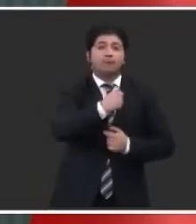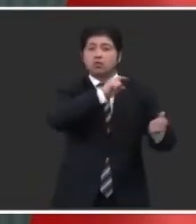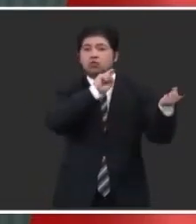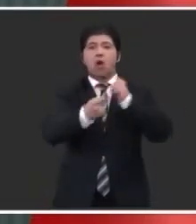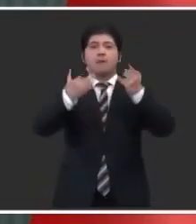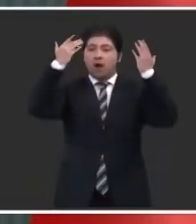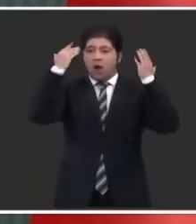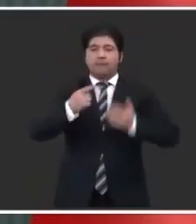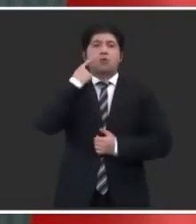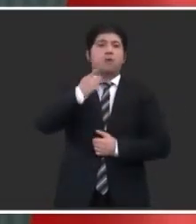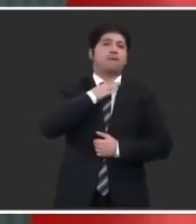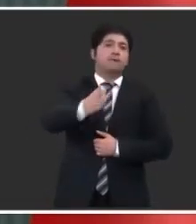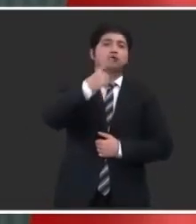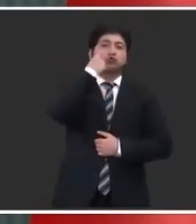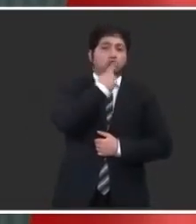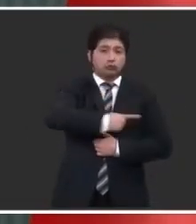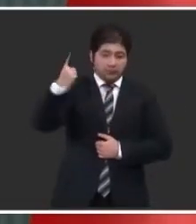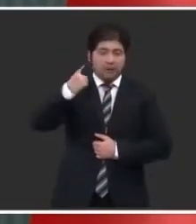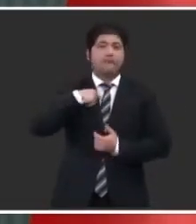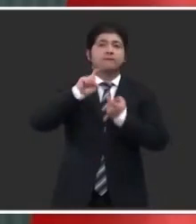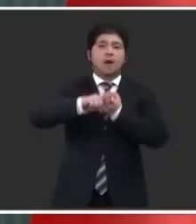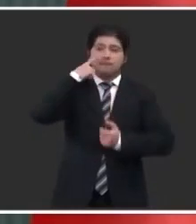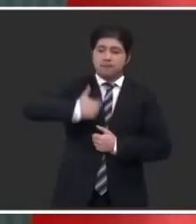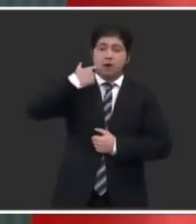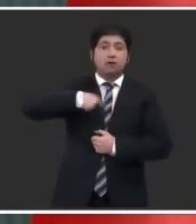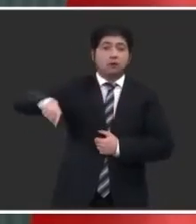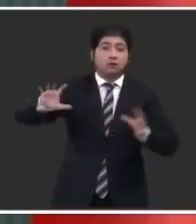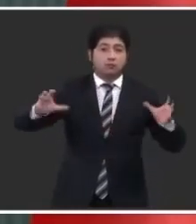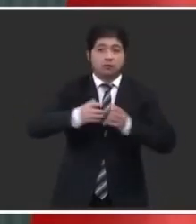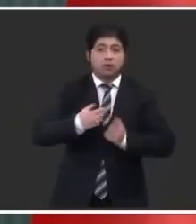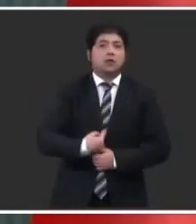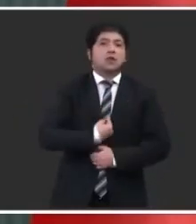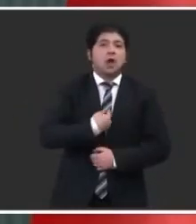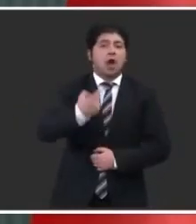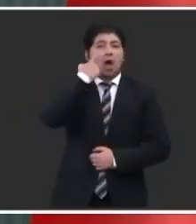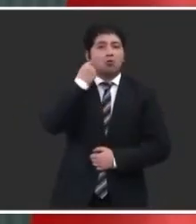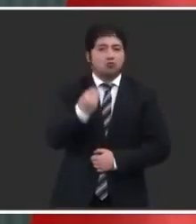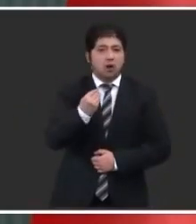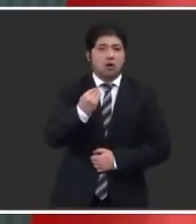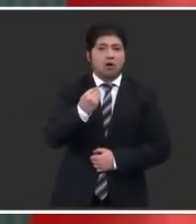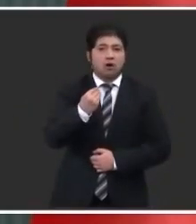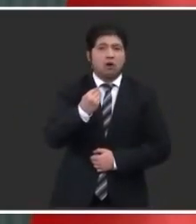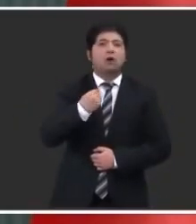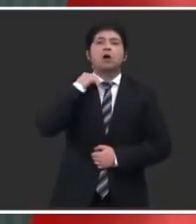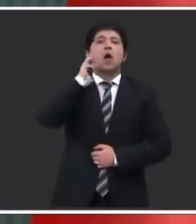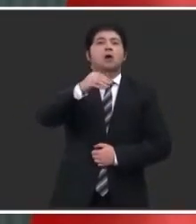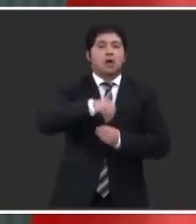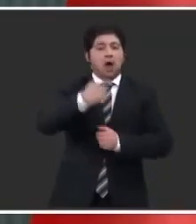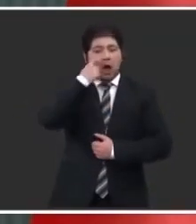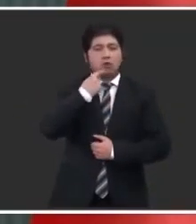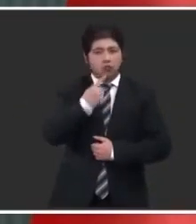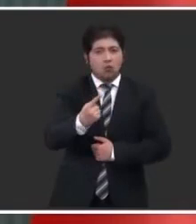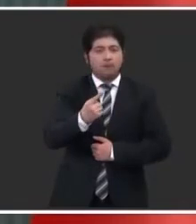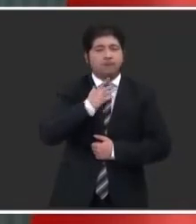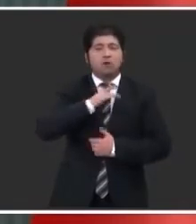olacaktır cumhurbaşkanı ve kabinesi olarak niyet Hayır Akıbet Hayır diyerek Tüm